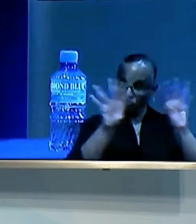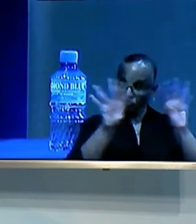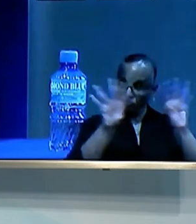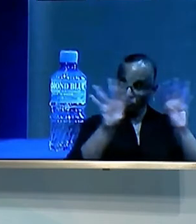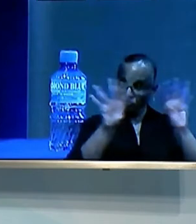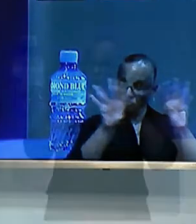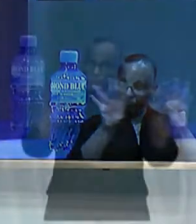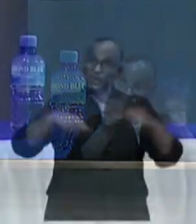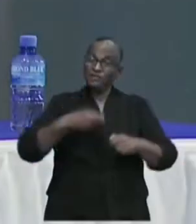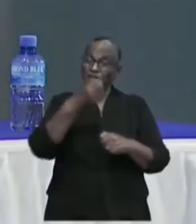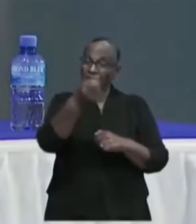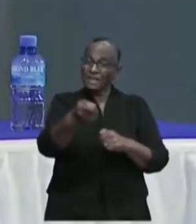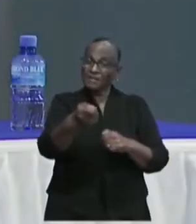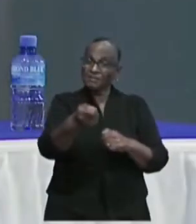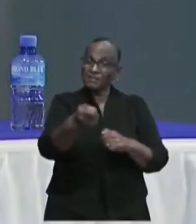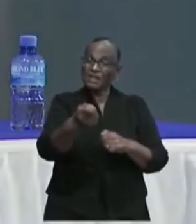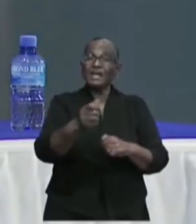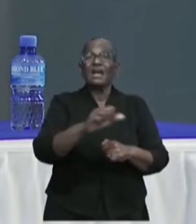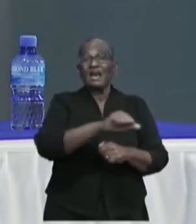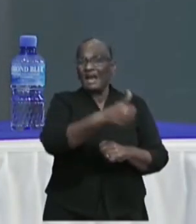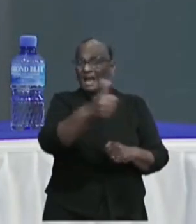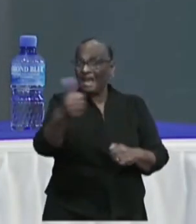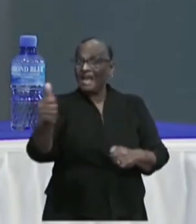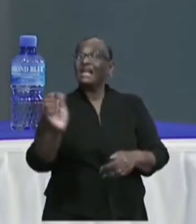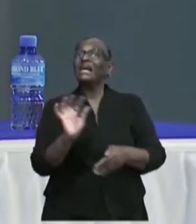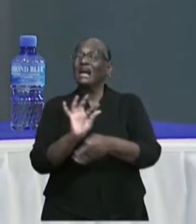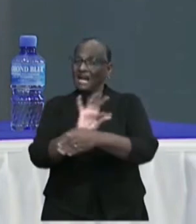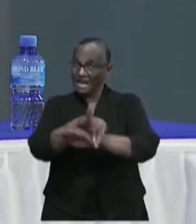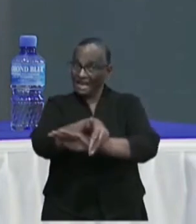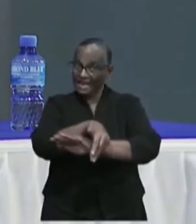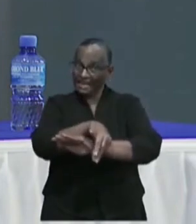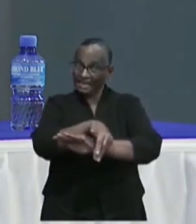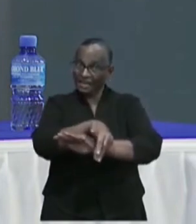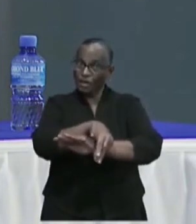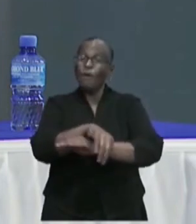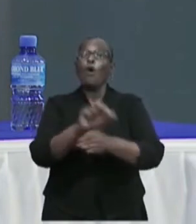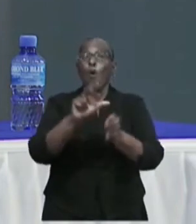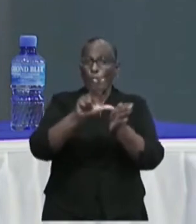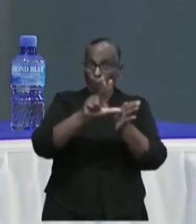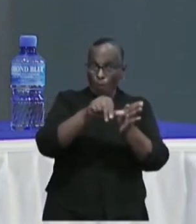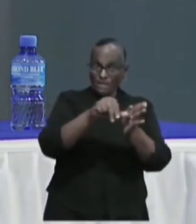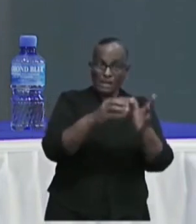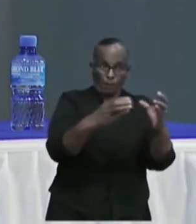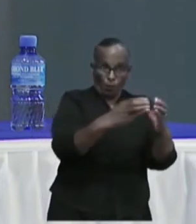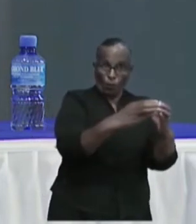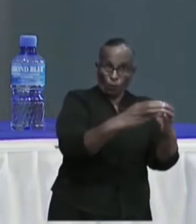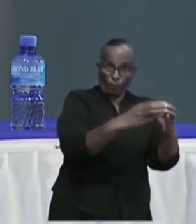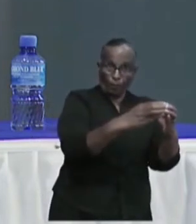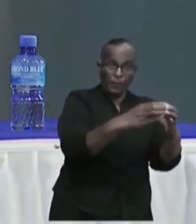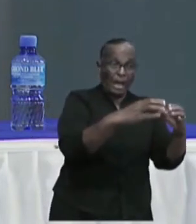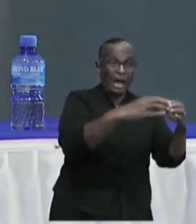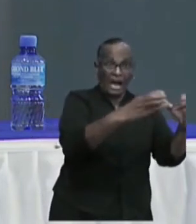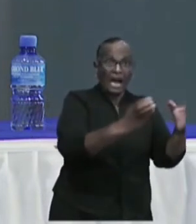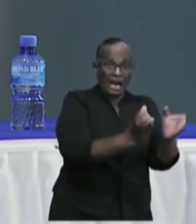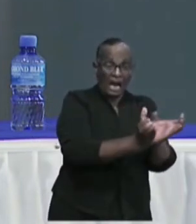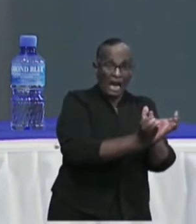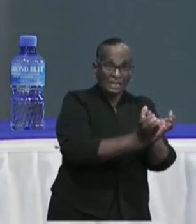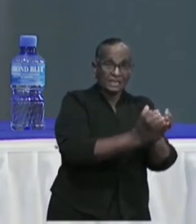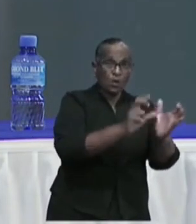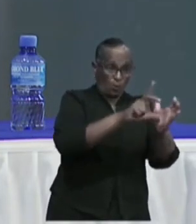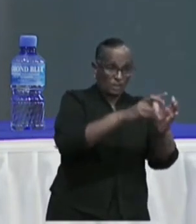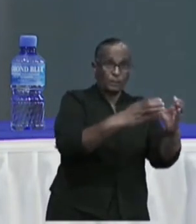instructies. Elke leerkracht maakt een WhatsApp-groep van de klas, door tussenkomst van de ouders,